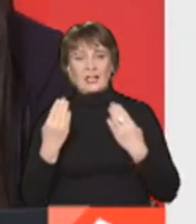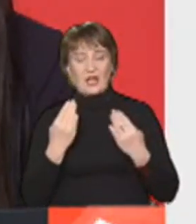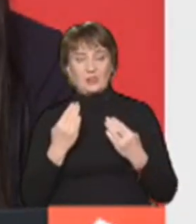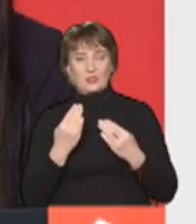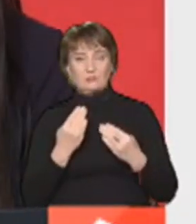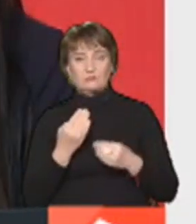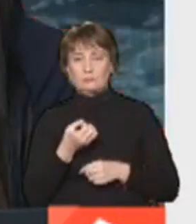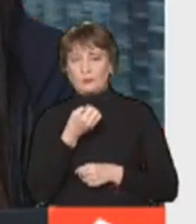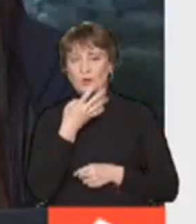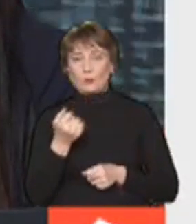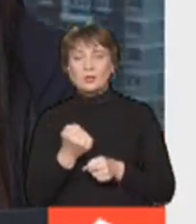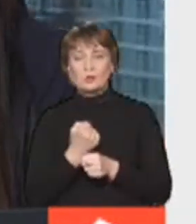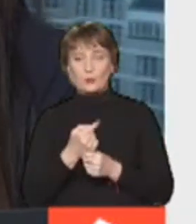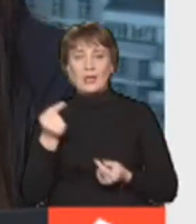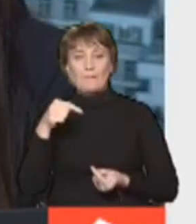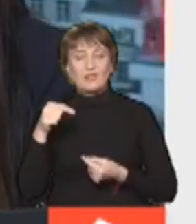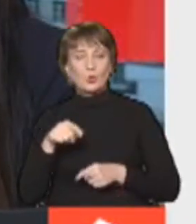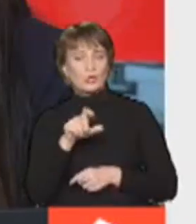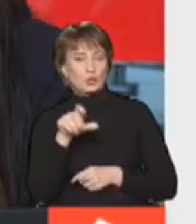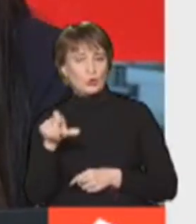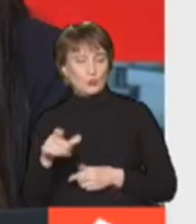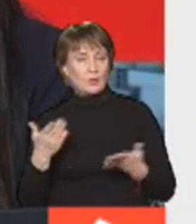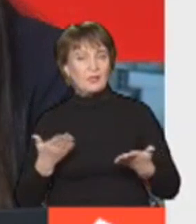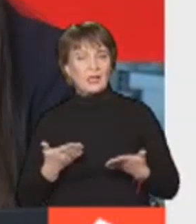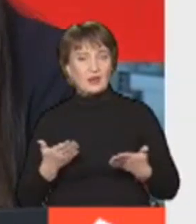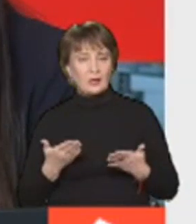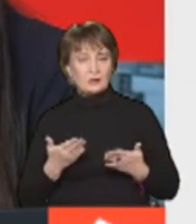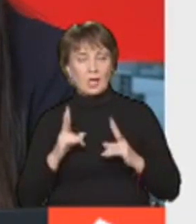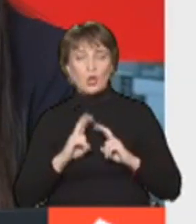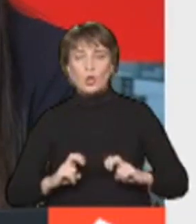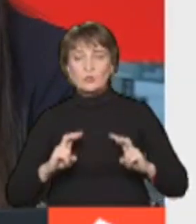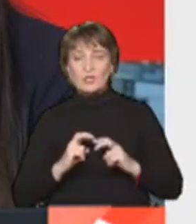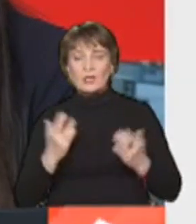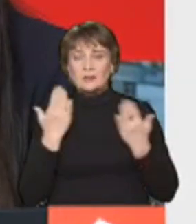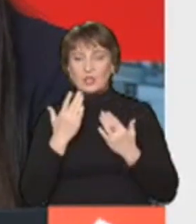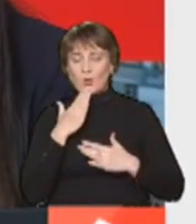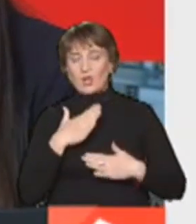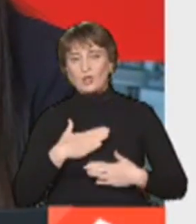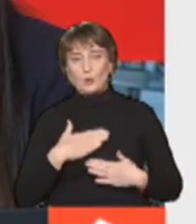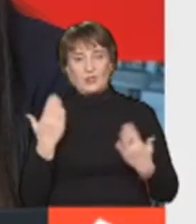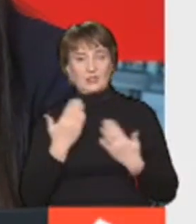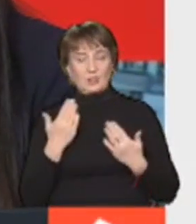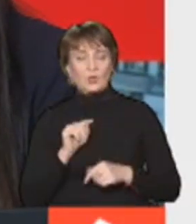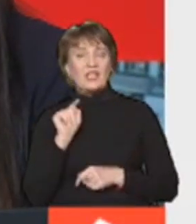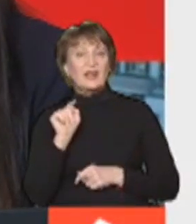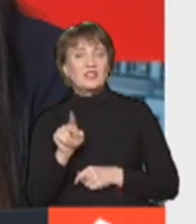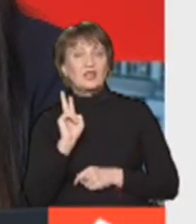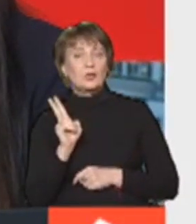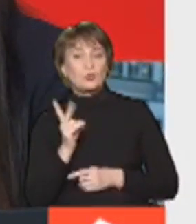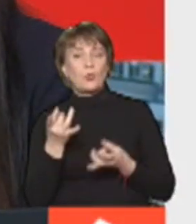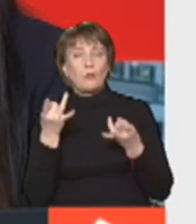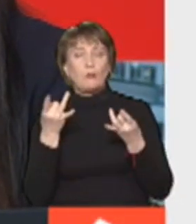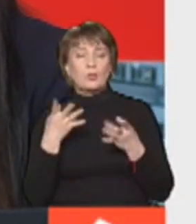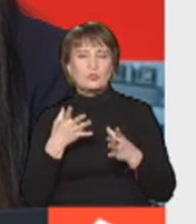він підходить і людям, які розбираються в кіно, люблять кіно, і ті, які просто